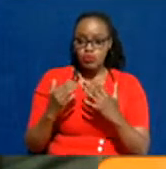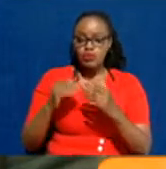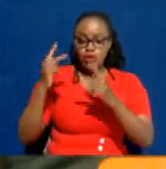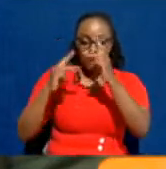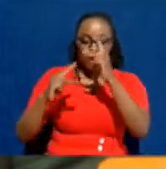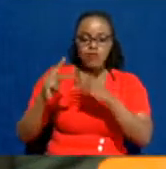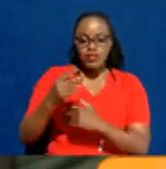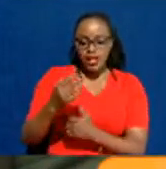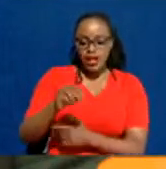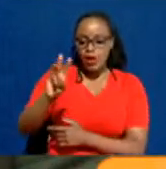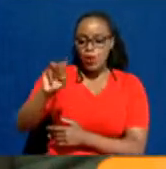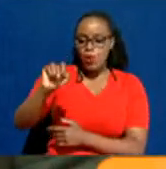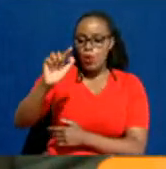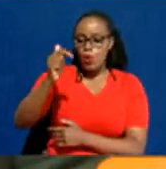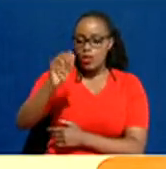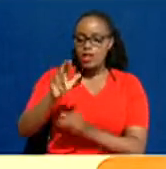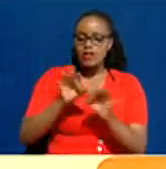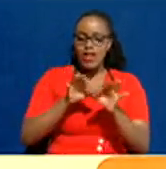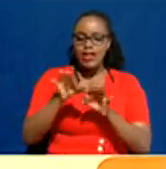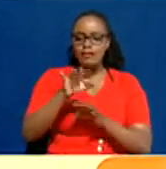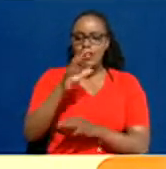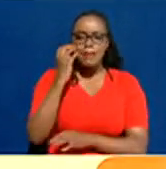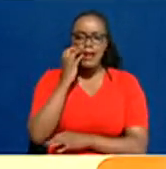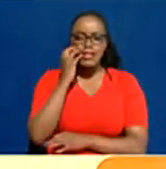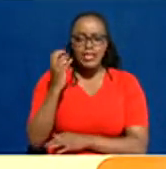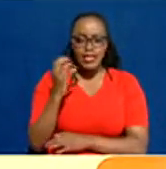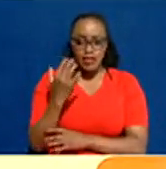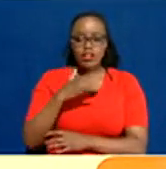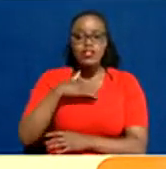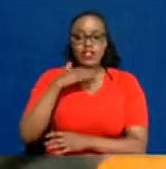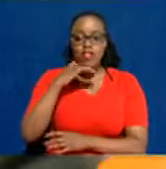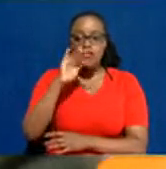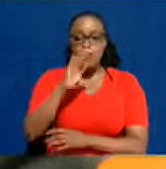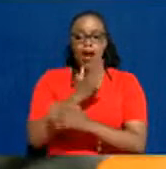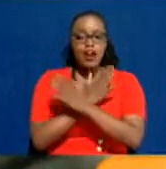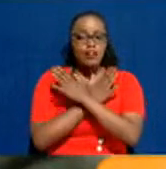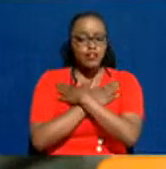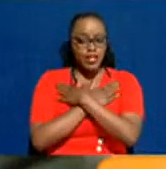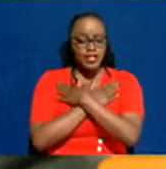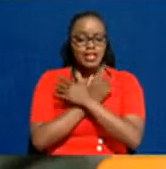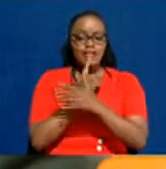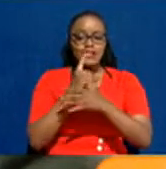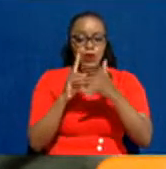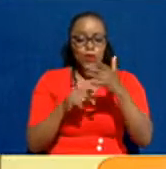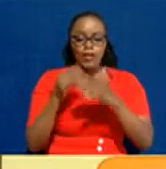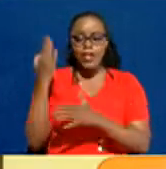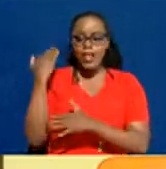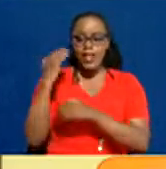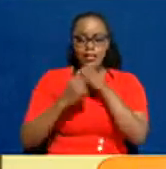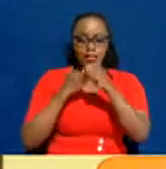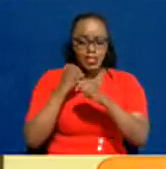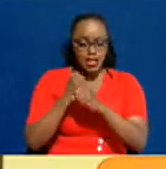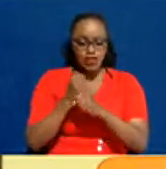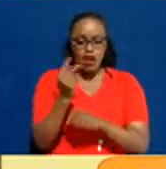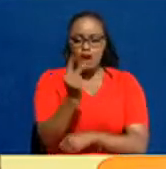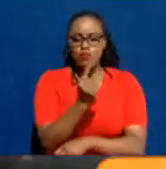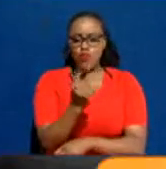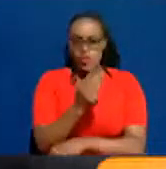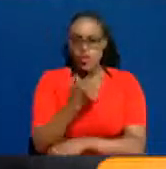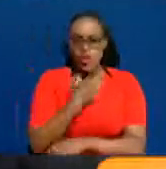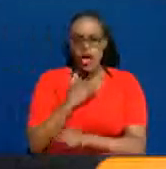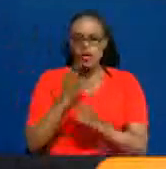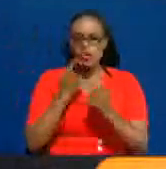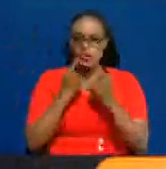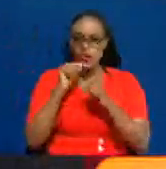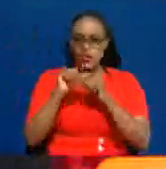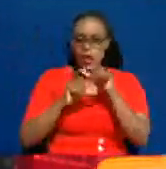Profesa Mwanda akielezea huzuni yake kwa kifo cha rafikie, anasema mwaka jana wawili hawa